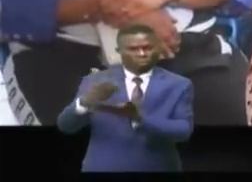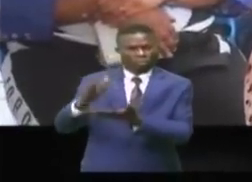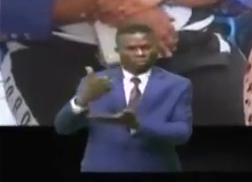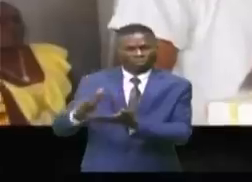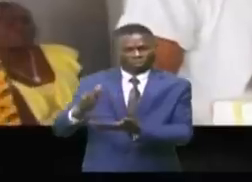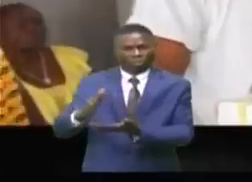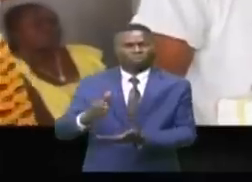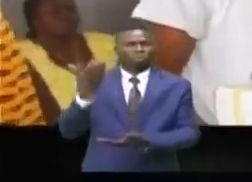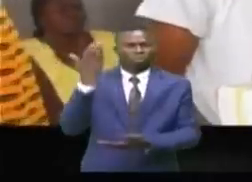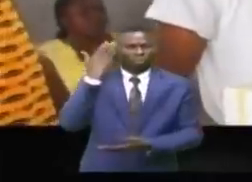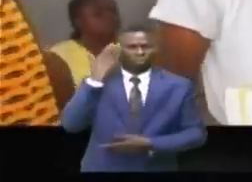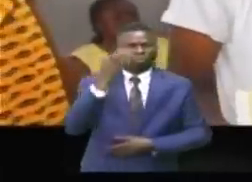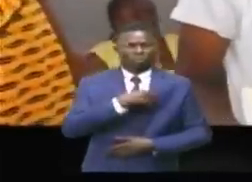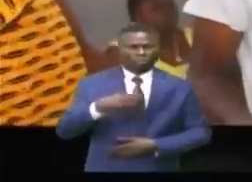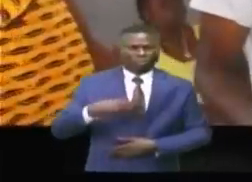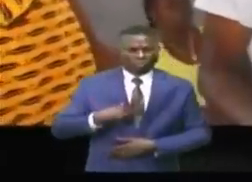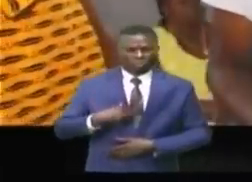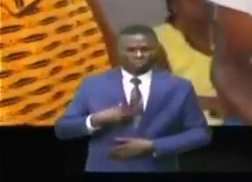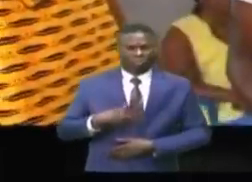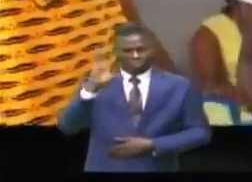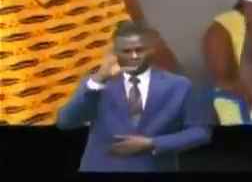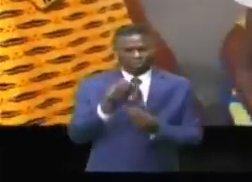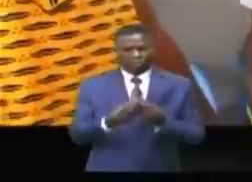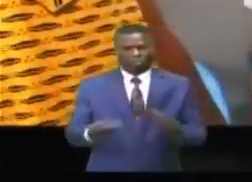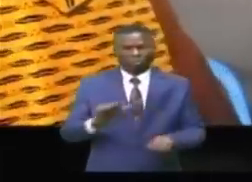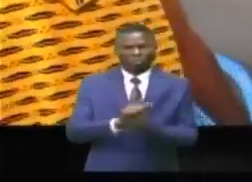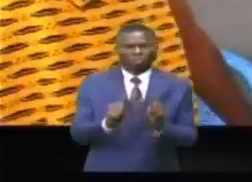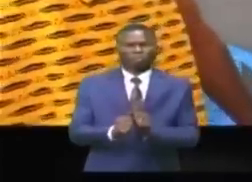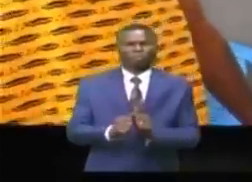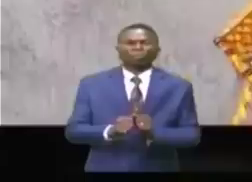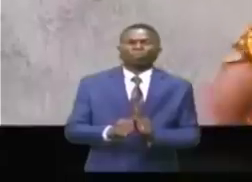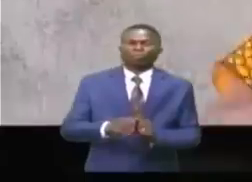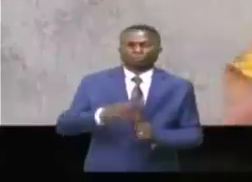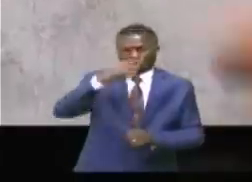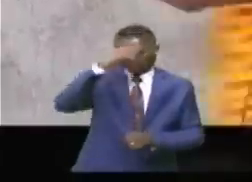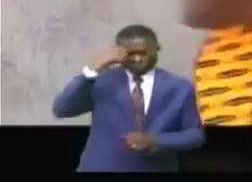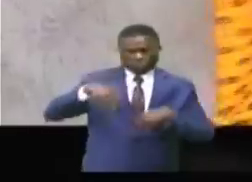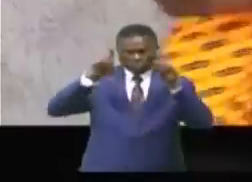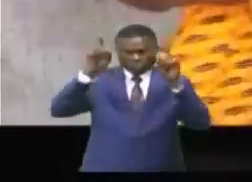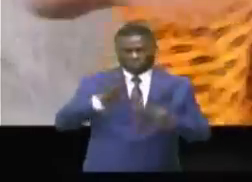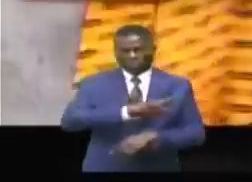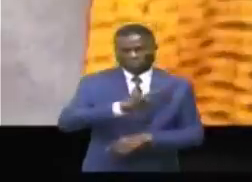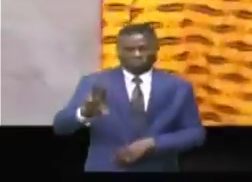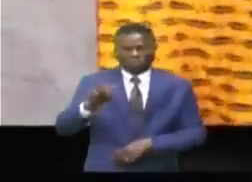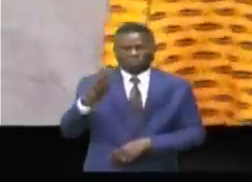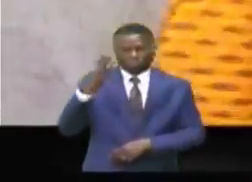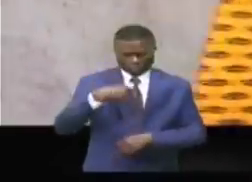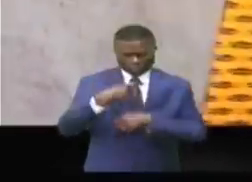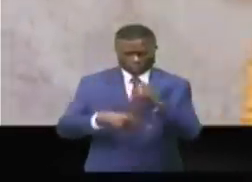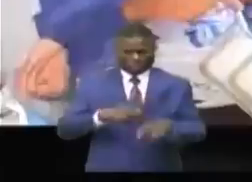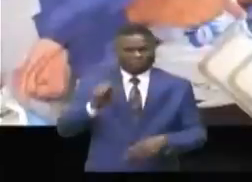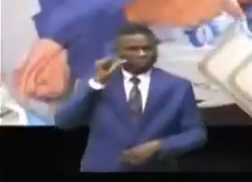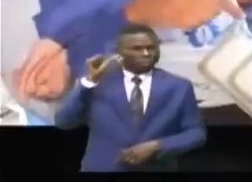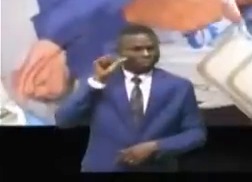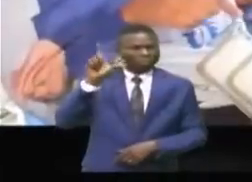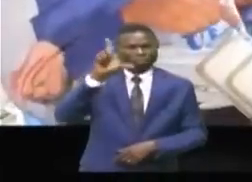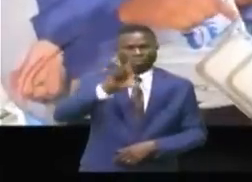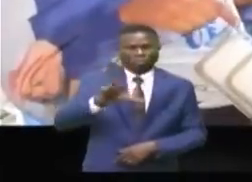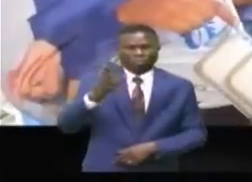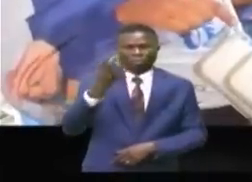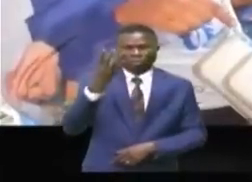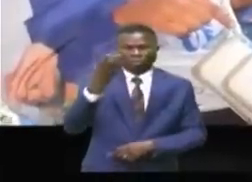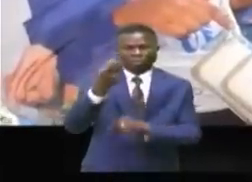parents et élèves de pallier à un certain nombre d'exigences durant l'année scolaire qui a débuté ce 4 septembre. Cette